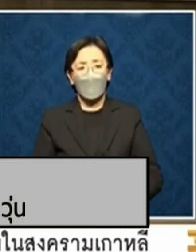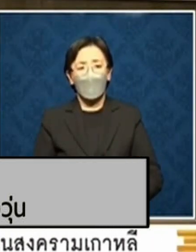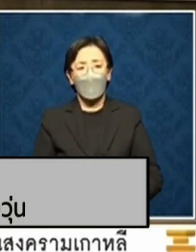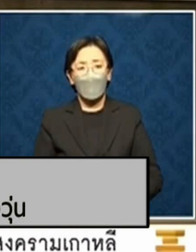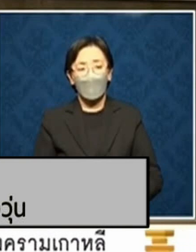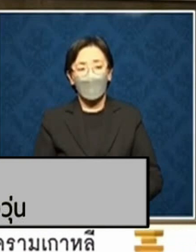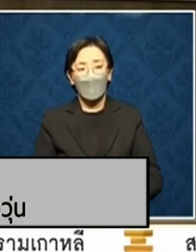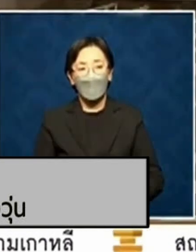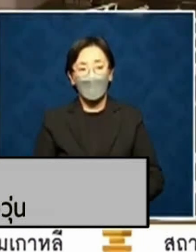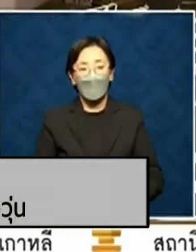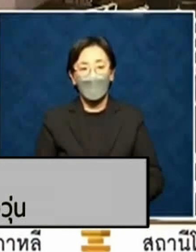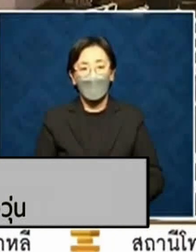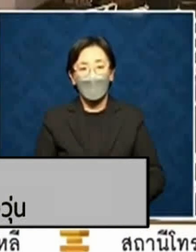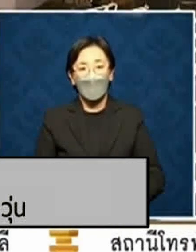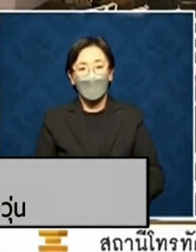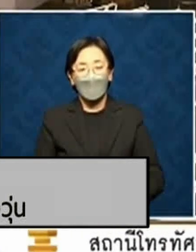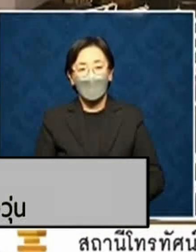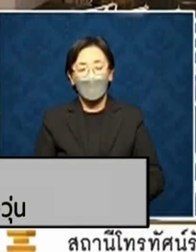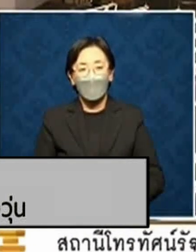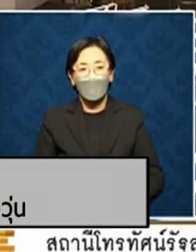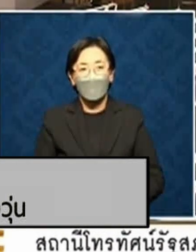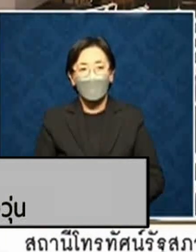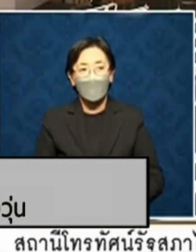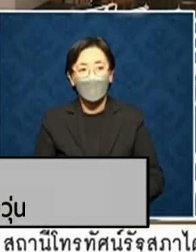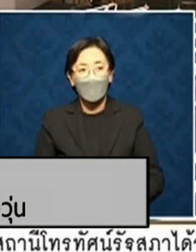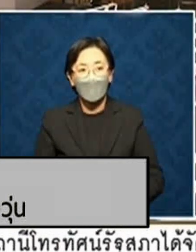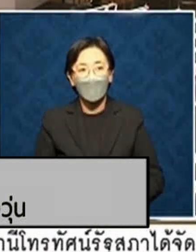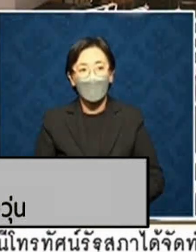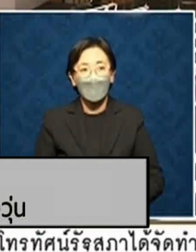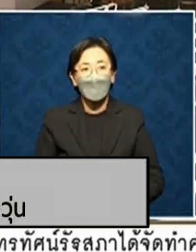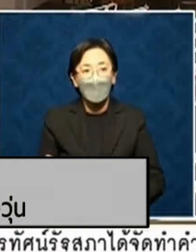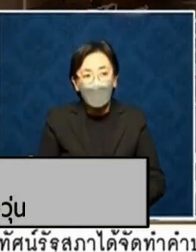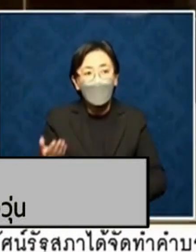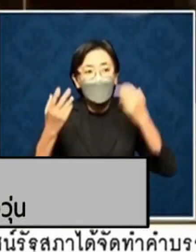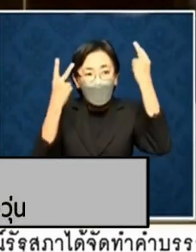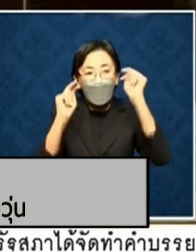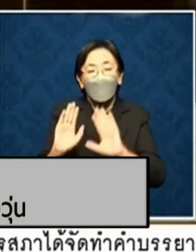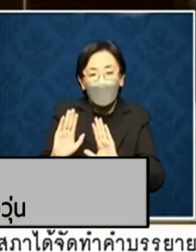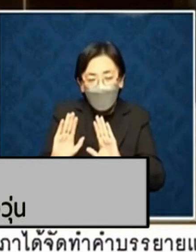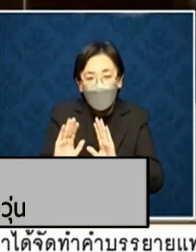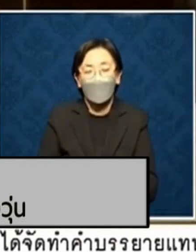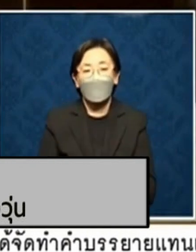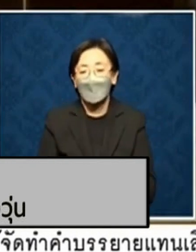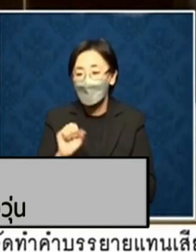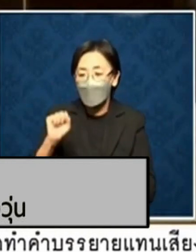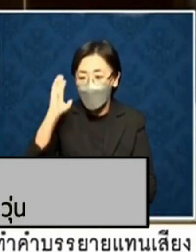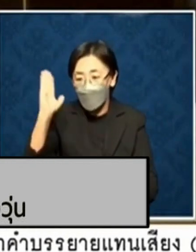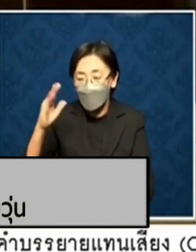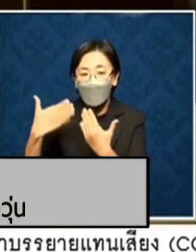นายกพูดแล้ว ผมท่านนายกครับท่านจองชัยยังอภิปรายไม่จบครับท่านนายกใจเย็นร